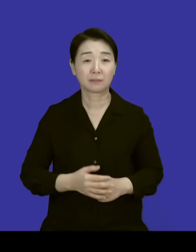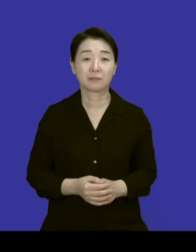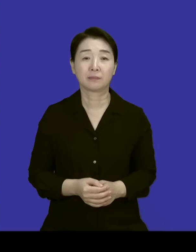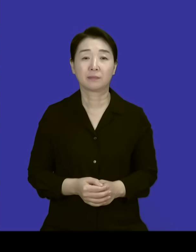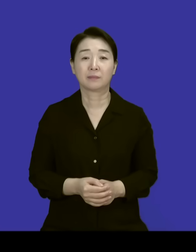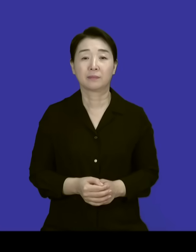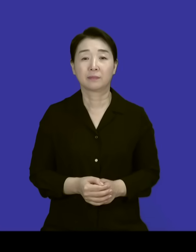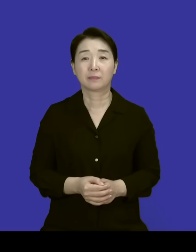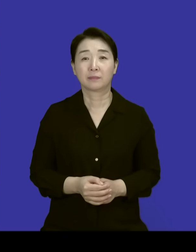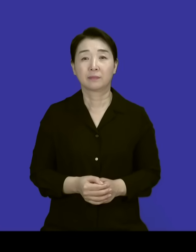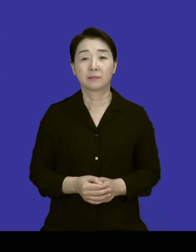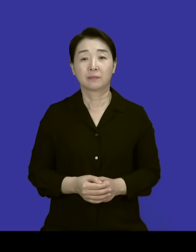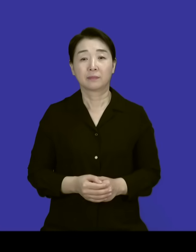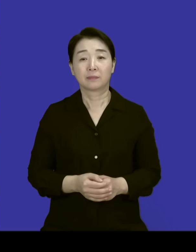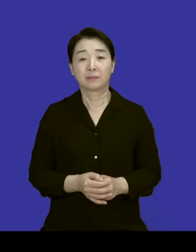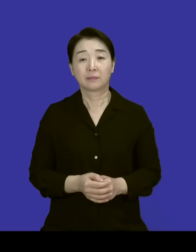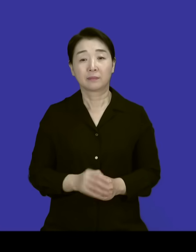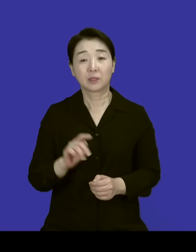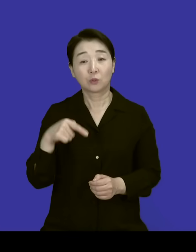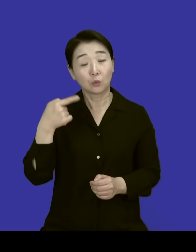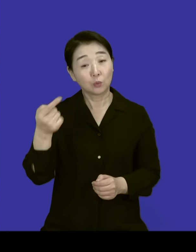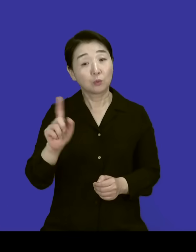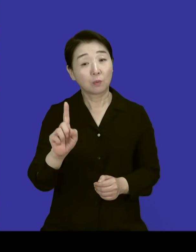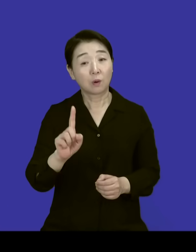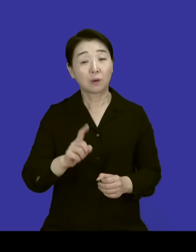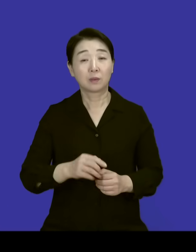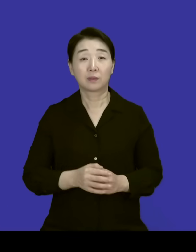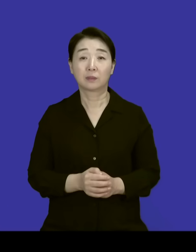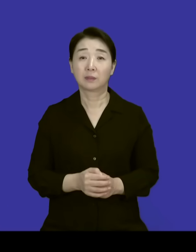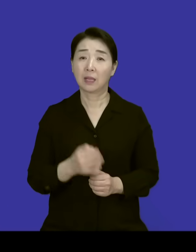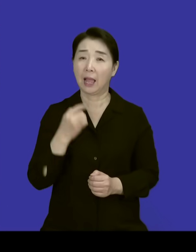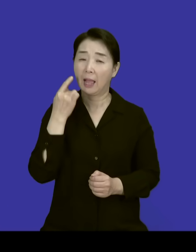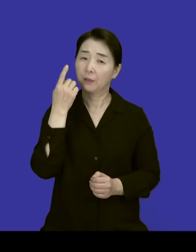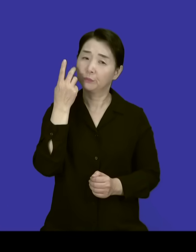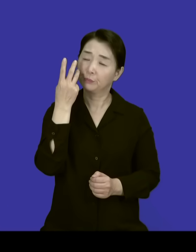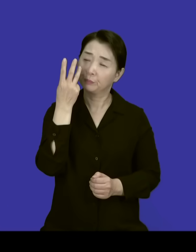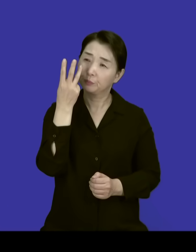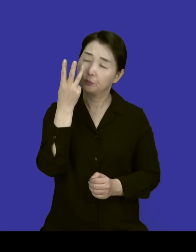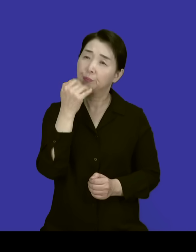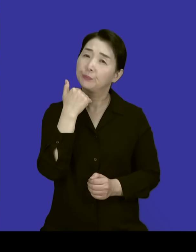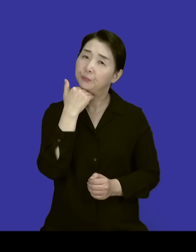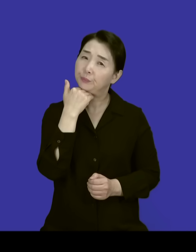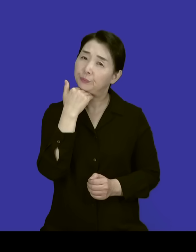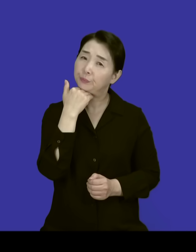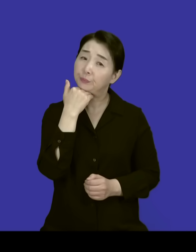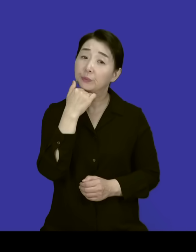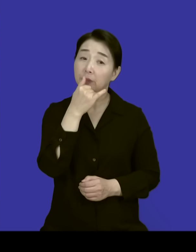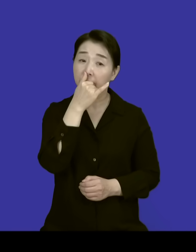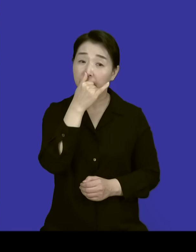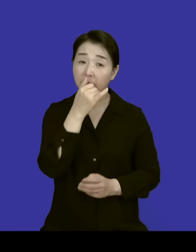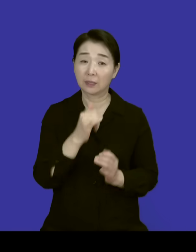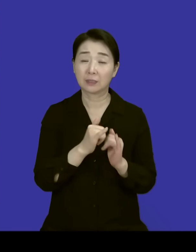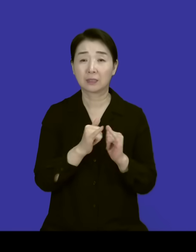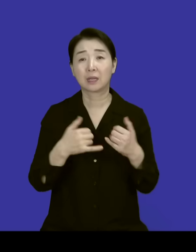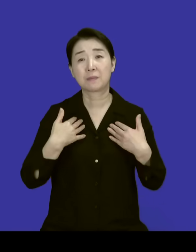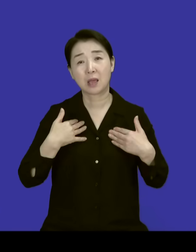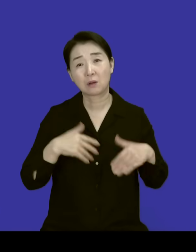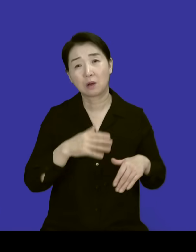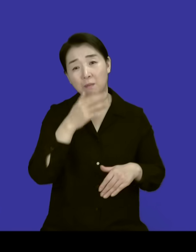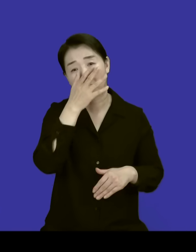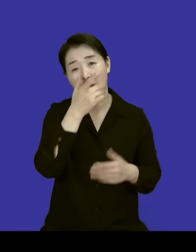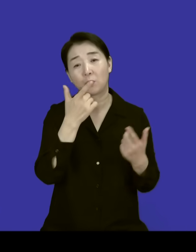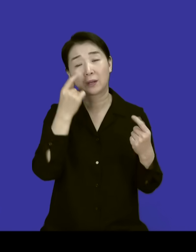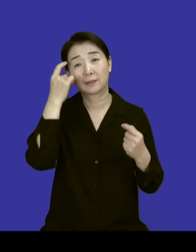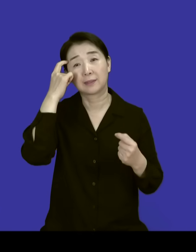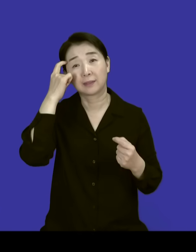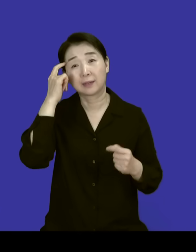그러고 나서 이제 말씀드린 게 그러고 나서 이제 뭐 한두 달 정도 이러고 있다가 인간이 되게 나약하고 바보 같다는 생각을